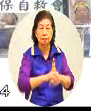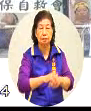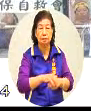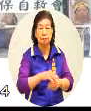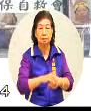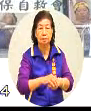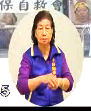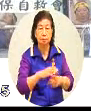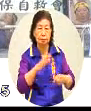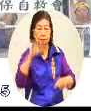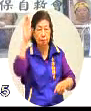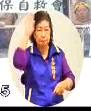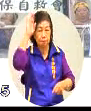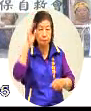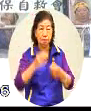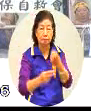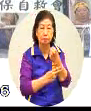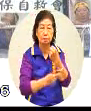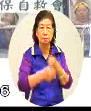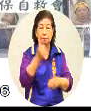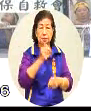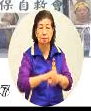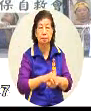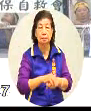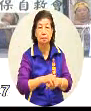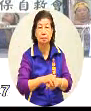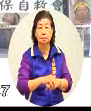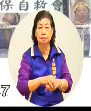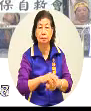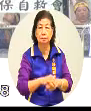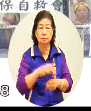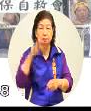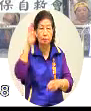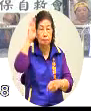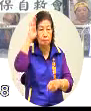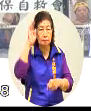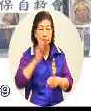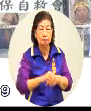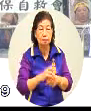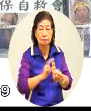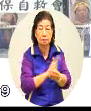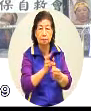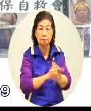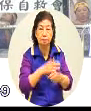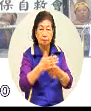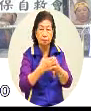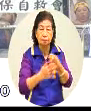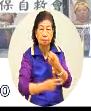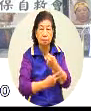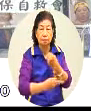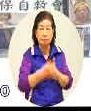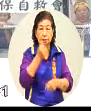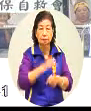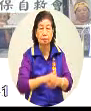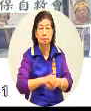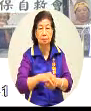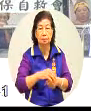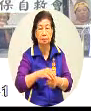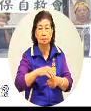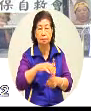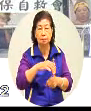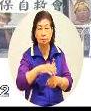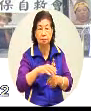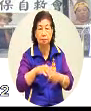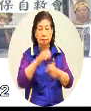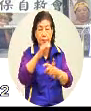里苏清吉里长后乡里苏林宝里长还有阿莲区阿莲农